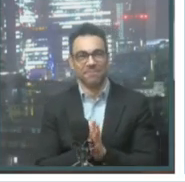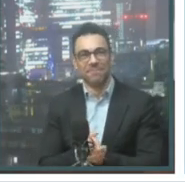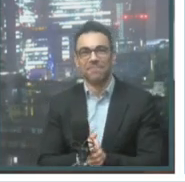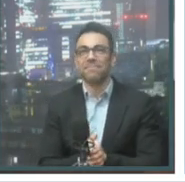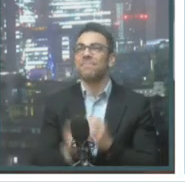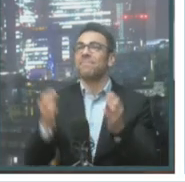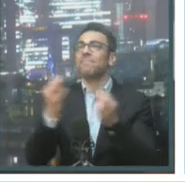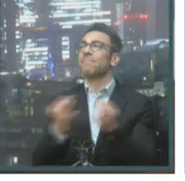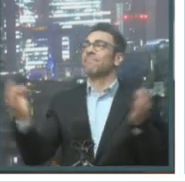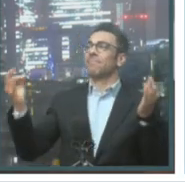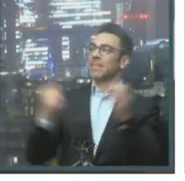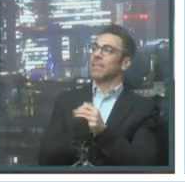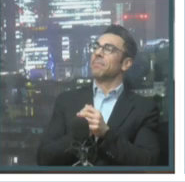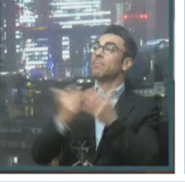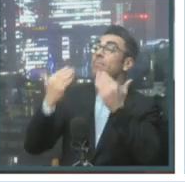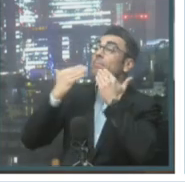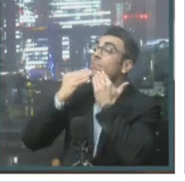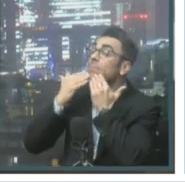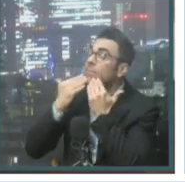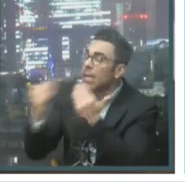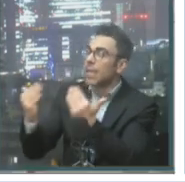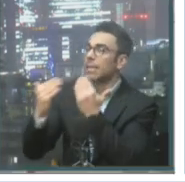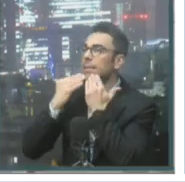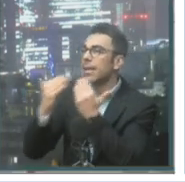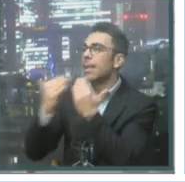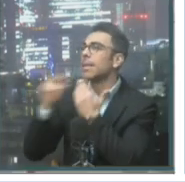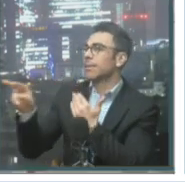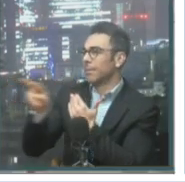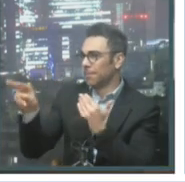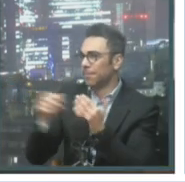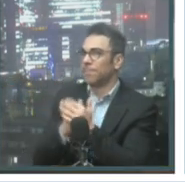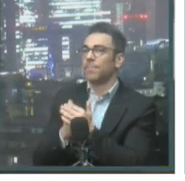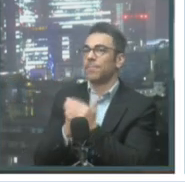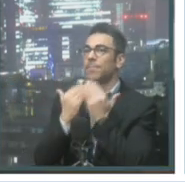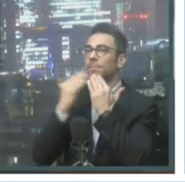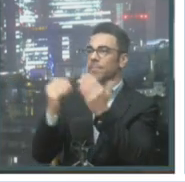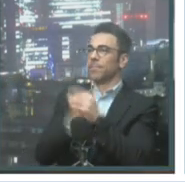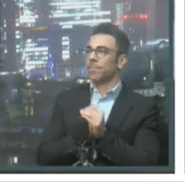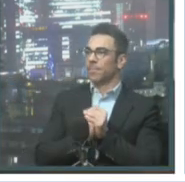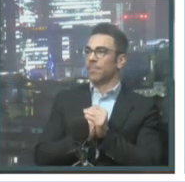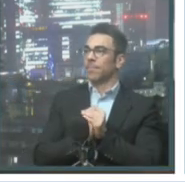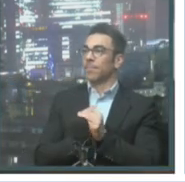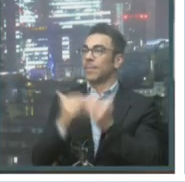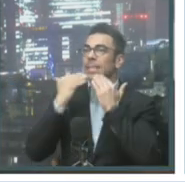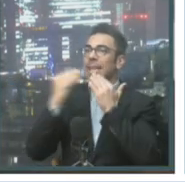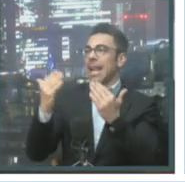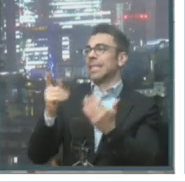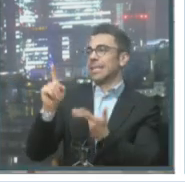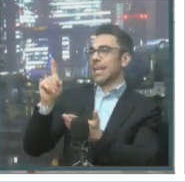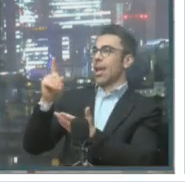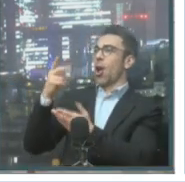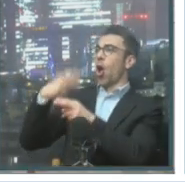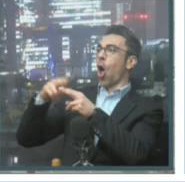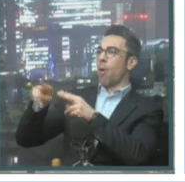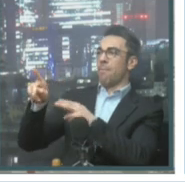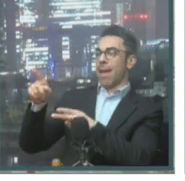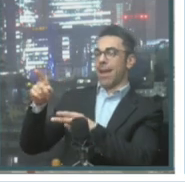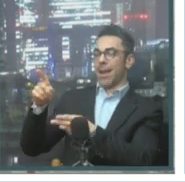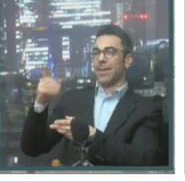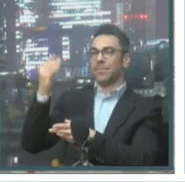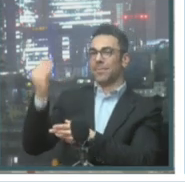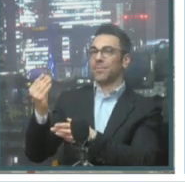perfetto davvero grazie mille raramente voi davvero grazie mille grazie mille grazie anche a o ma anche insomma ha fatto